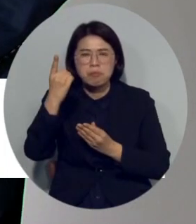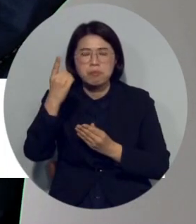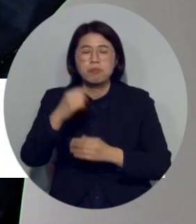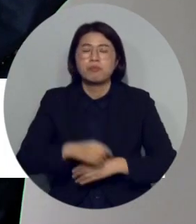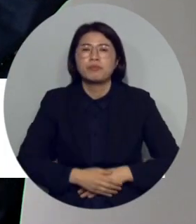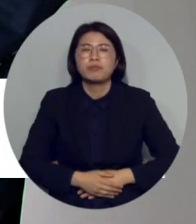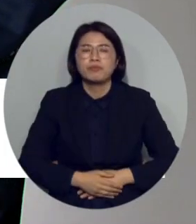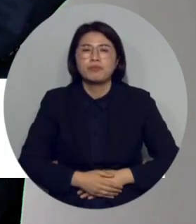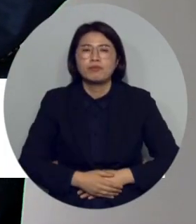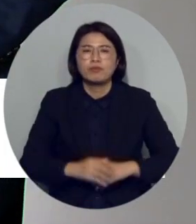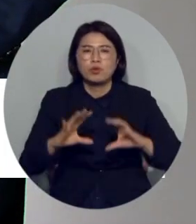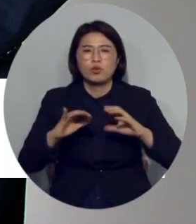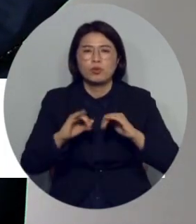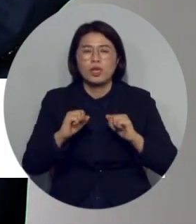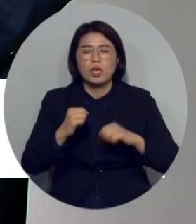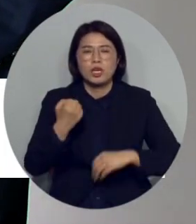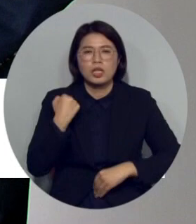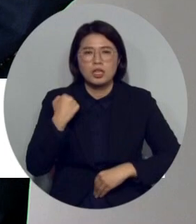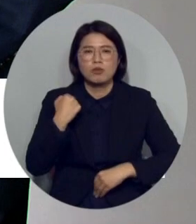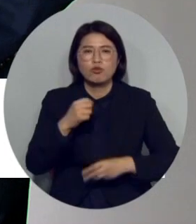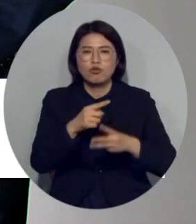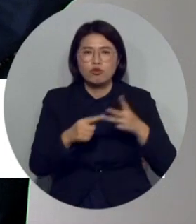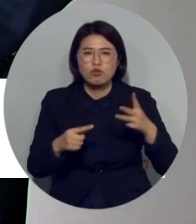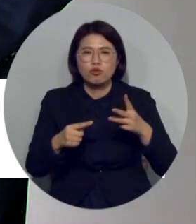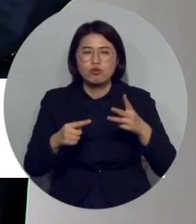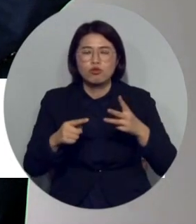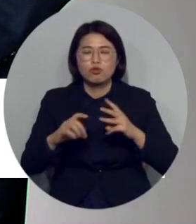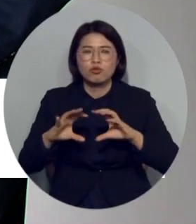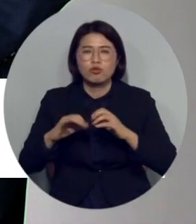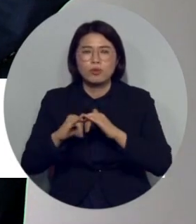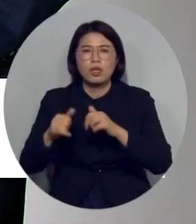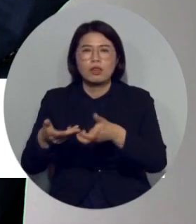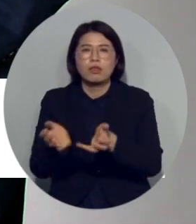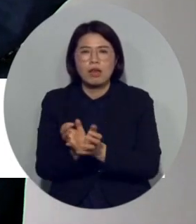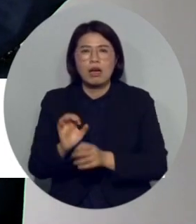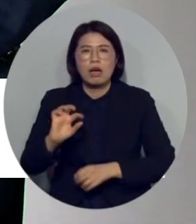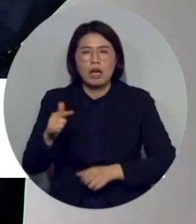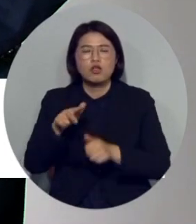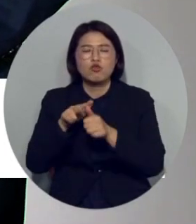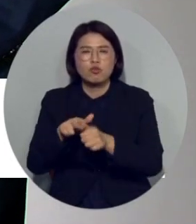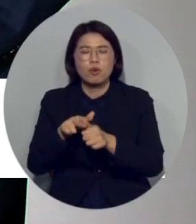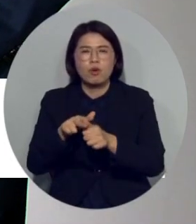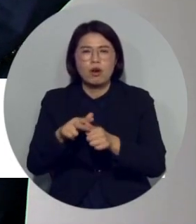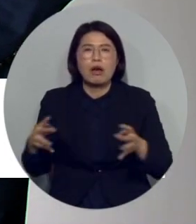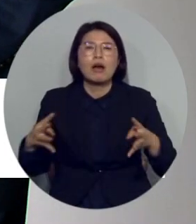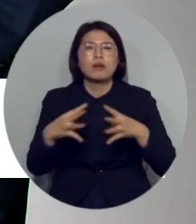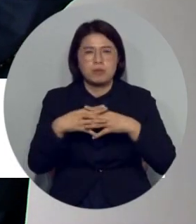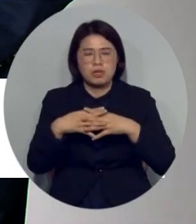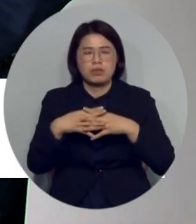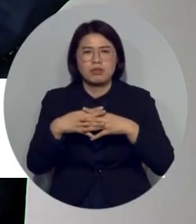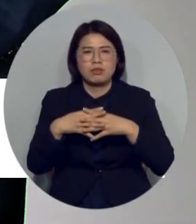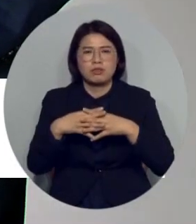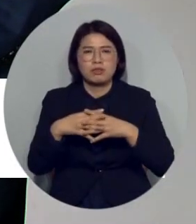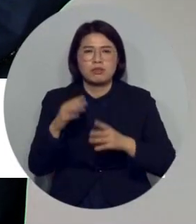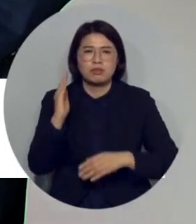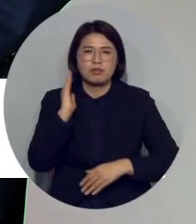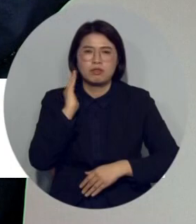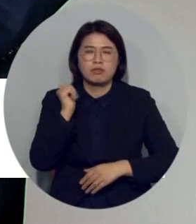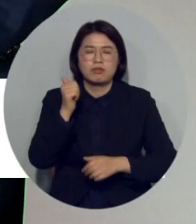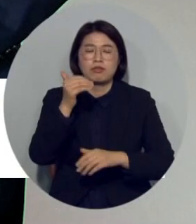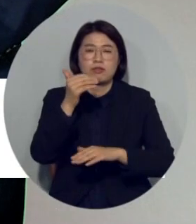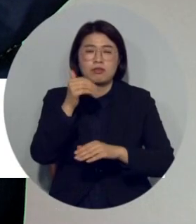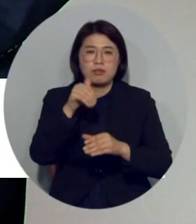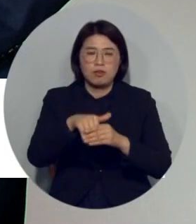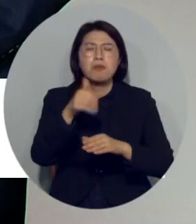성사됐습니다. 국민의힘 윤석열, 국민의당 안철수 후보가 단일화에 전격 합의하면서 막바지 대선 전국도